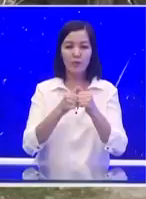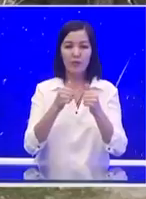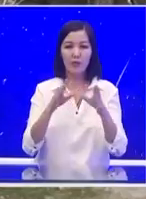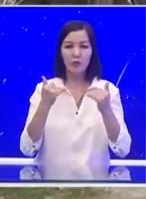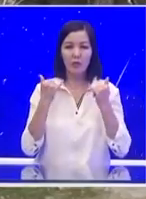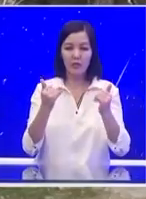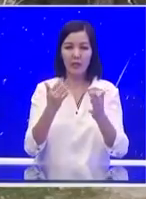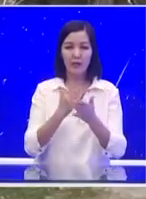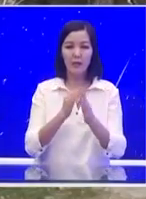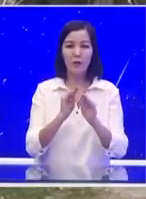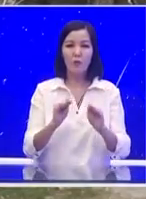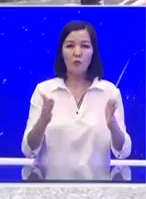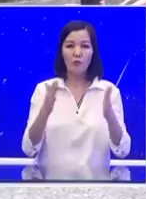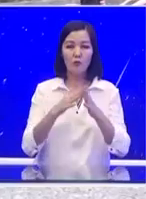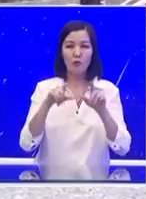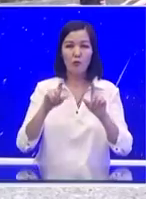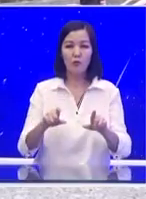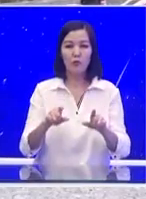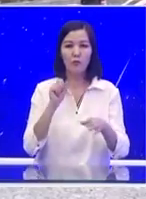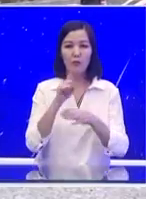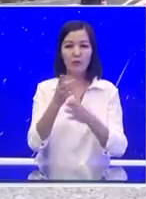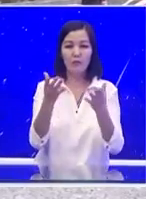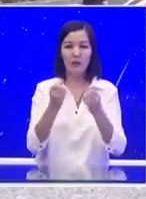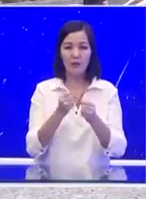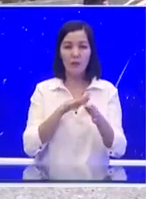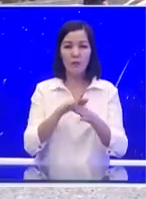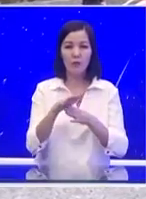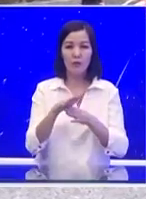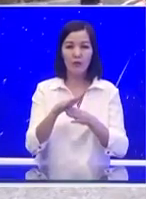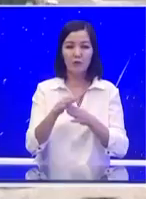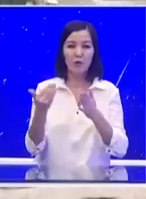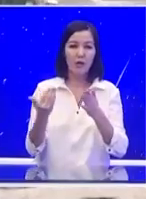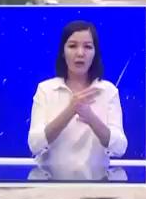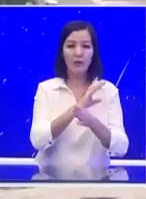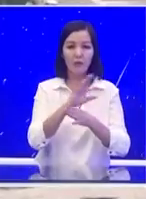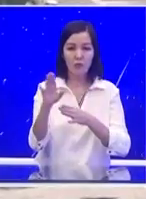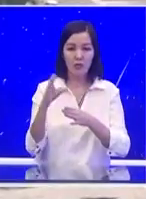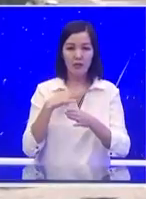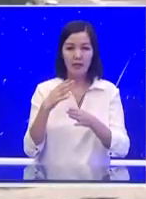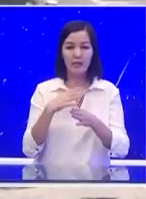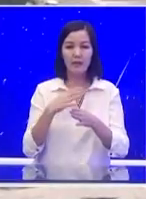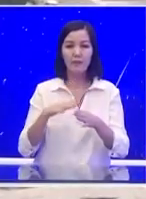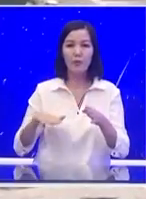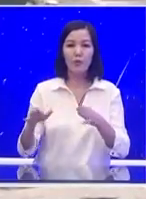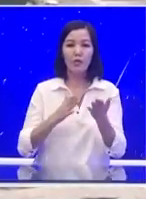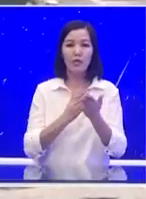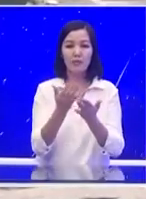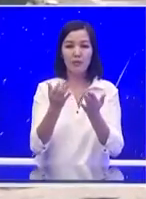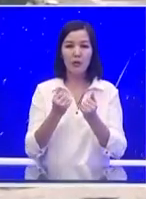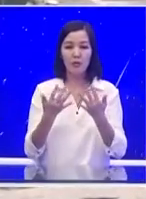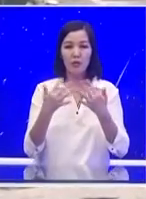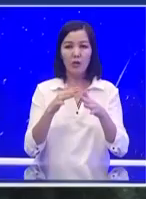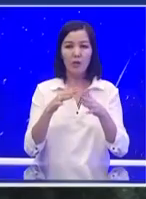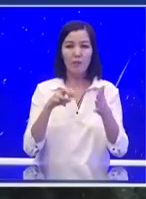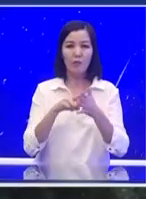Бұл жерде оқушы үйде отырып тапсырма қабылдайды. Орындаған соң ұстазға жөнелтеді. Өзге өңірлерде бұл қызметті ауылдардағы